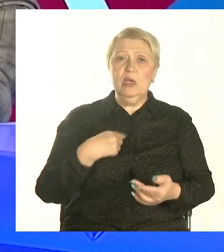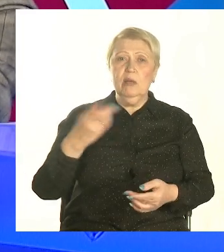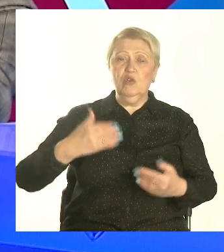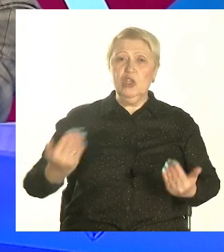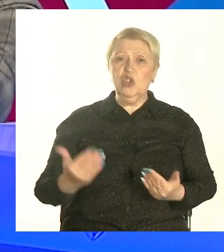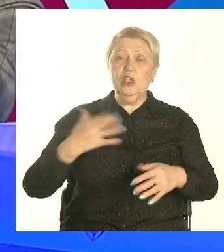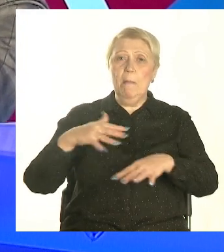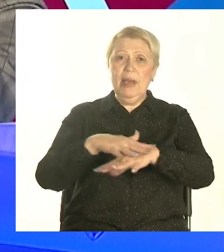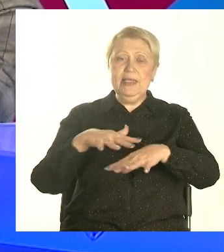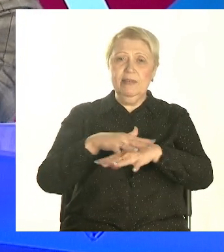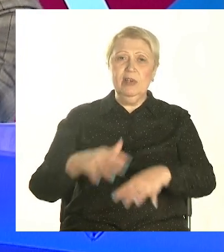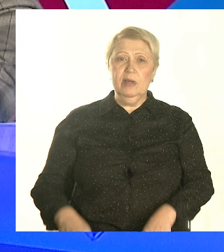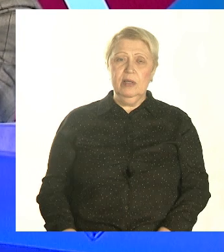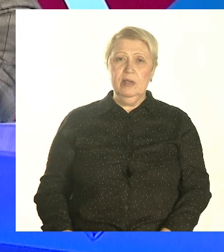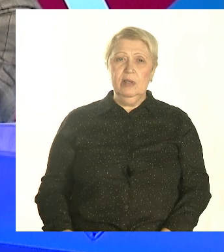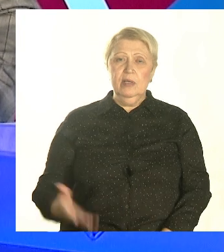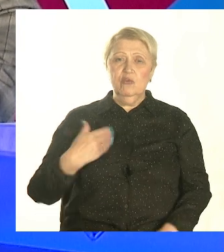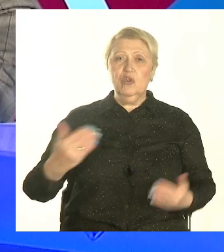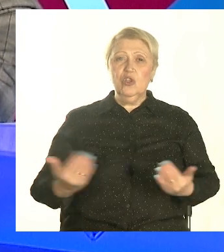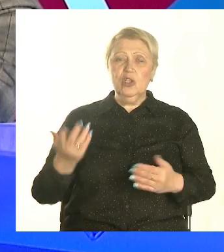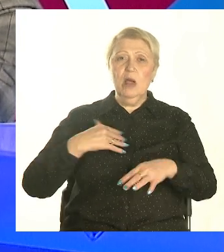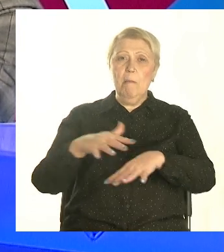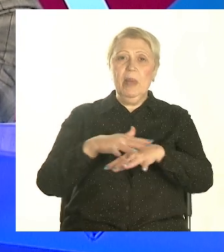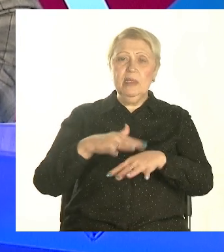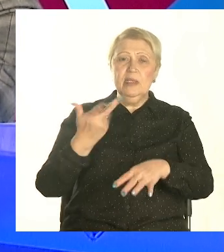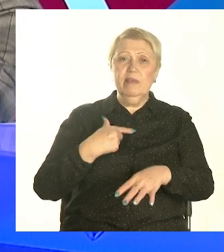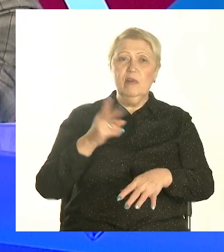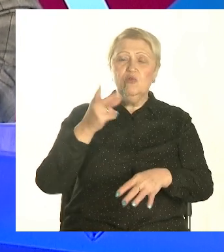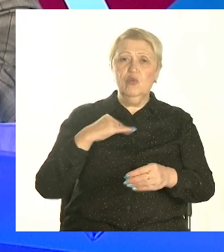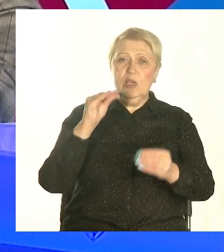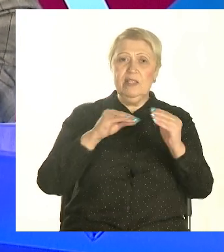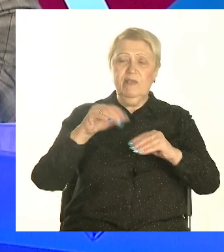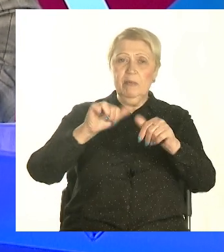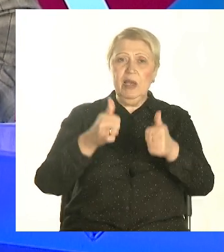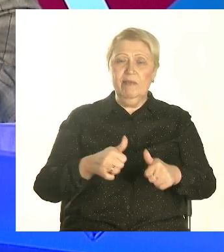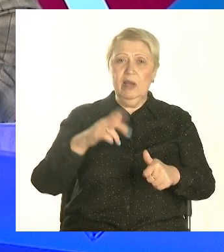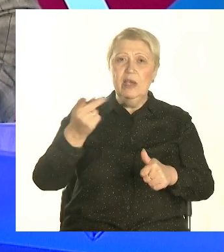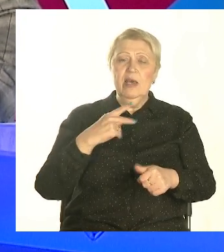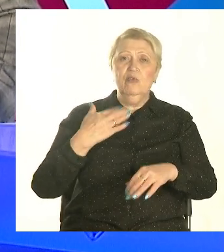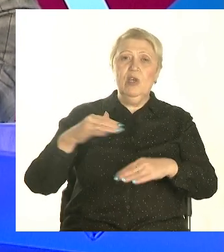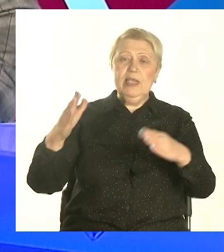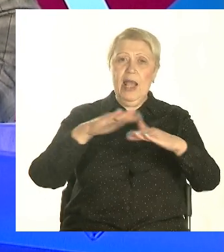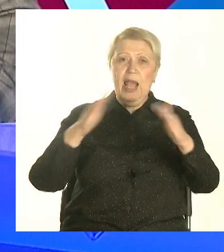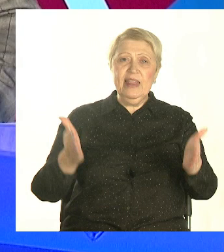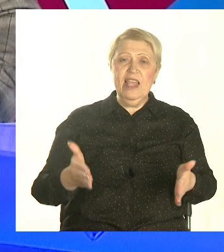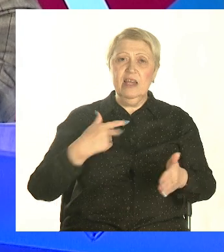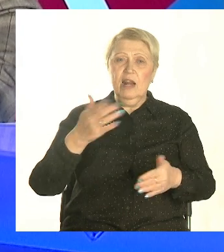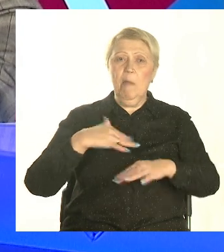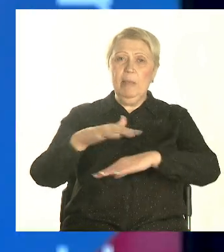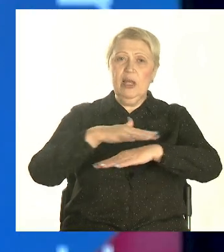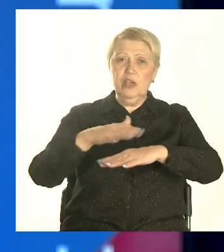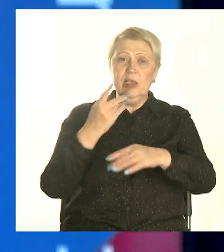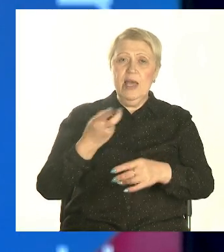что жилмассивы, которые за этот период сформировали у себя на контейнерных площадках контейнеры для раздельного